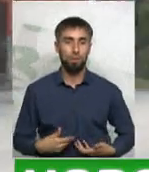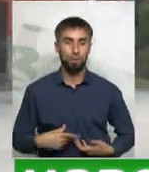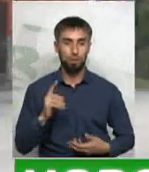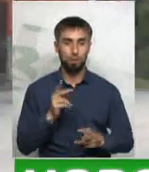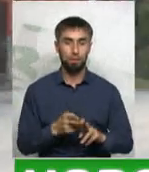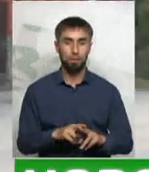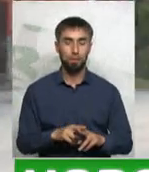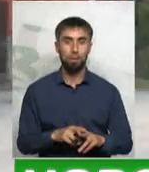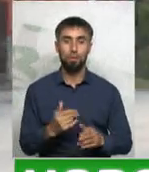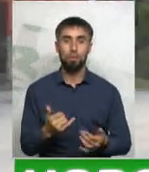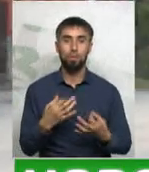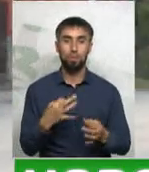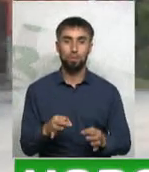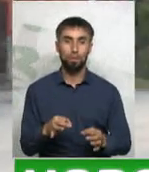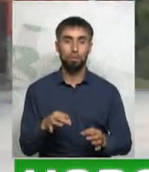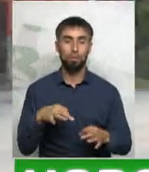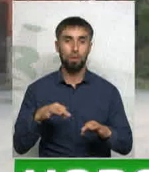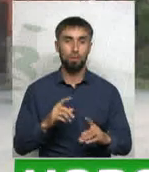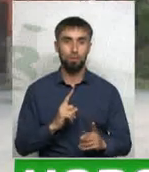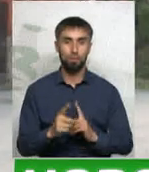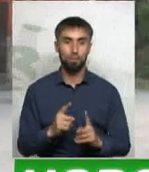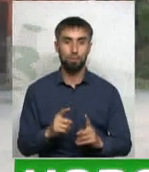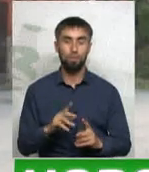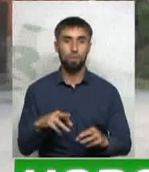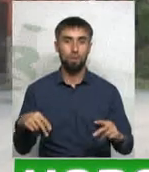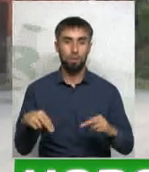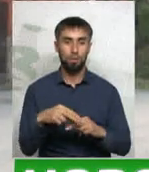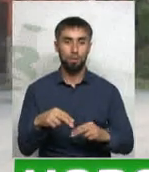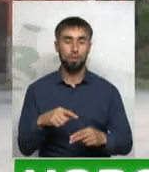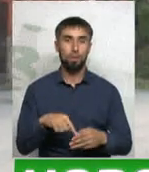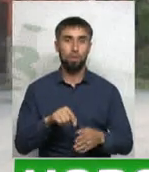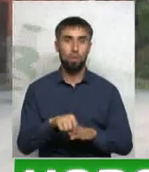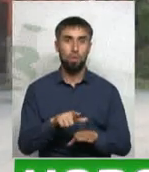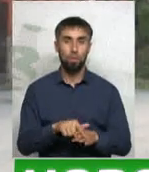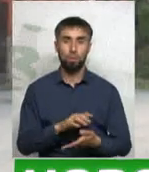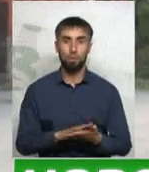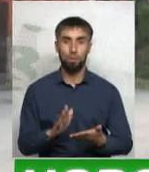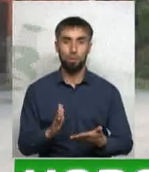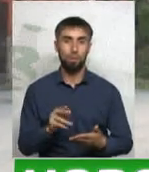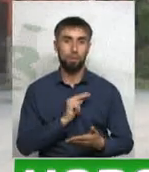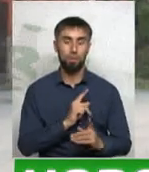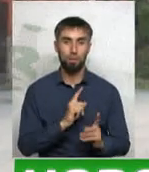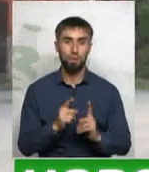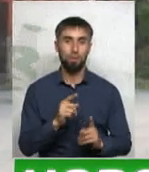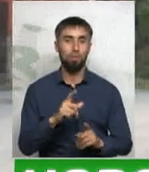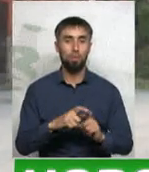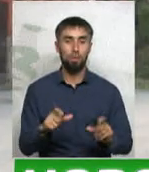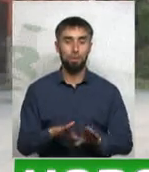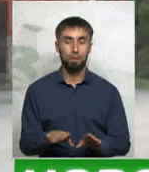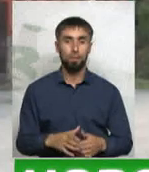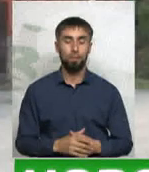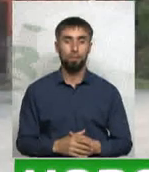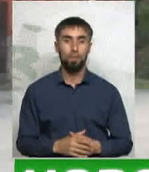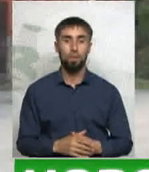города. Так она свободна, машина, да, их гажда улица, мяч, мяч, мяч, мяч, мяч, мяч, мяч,